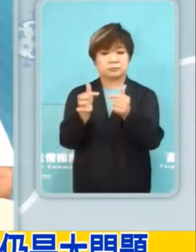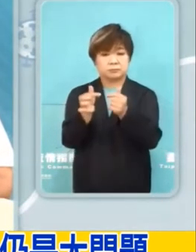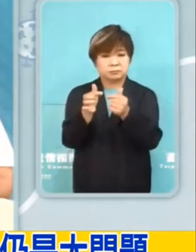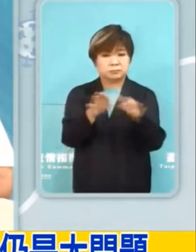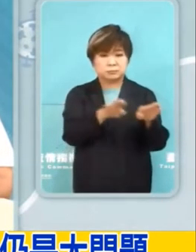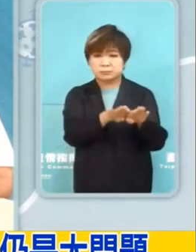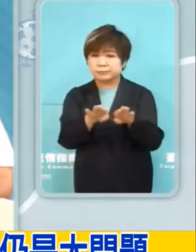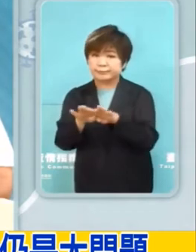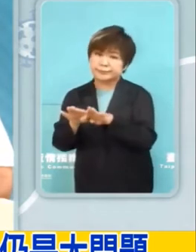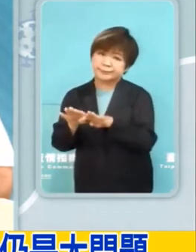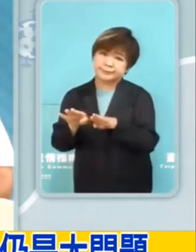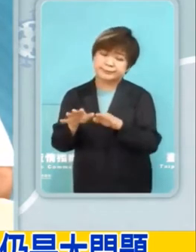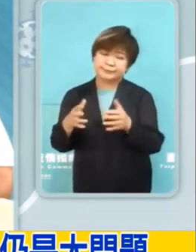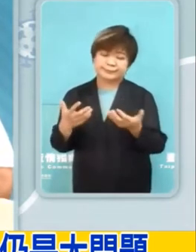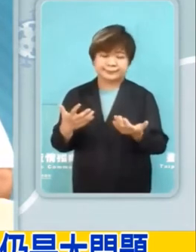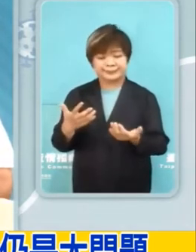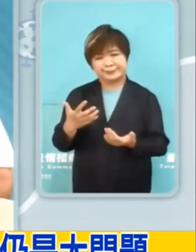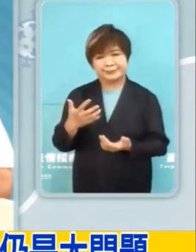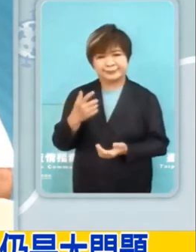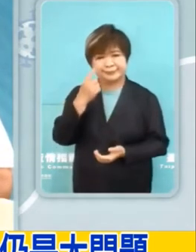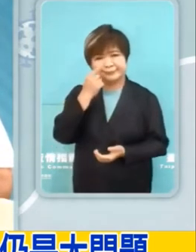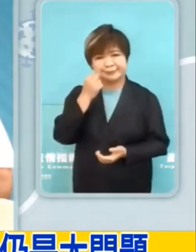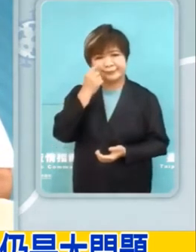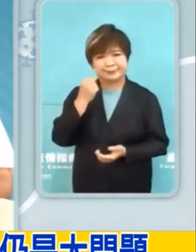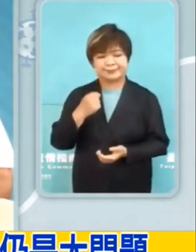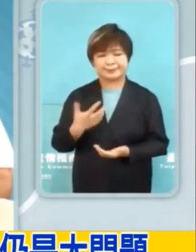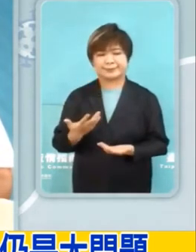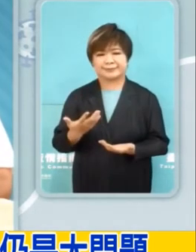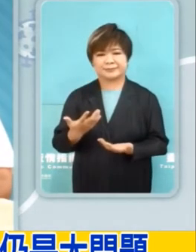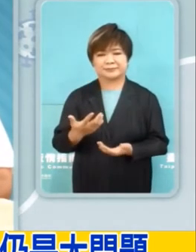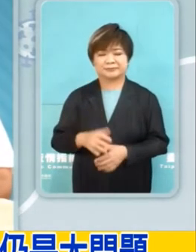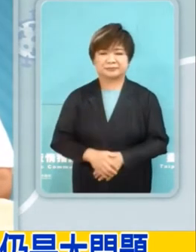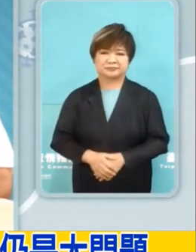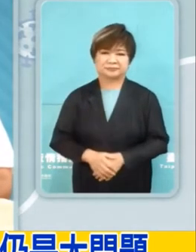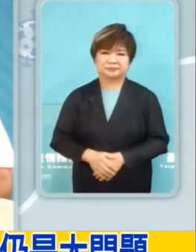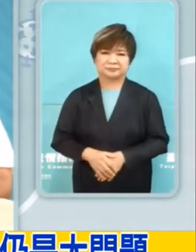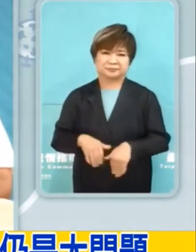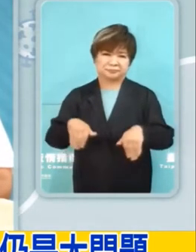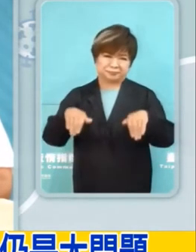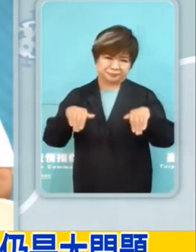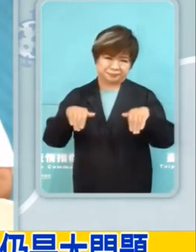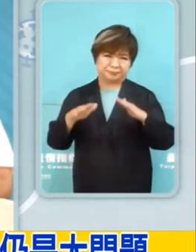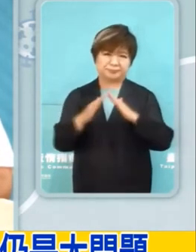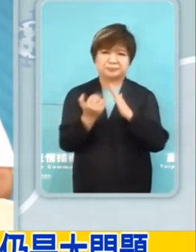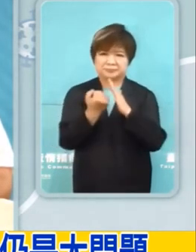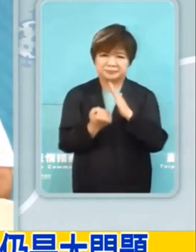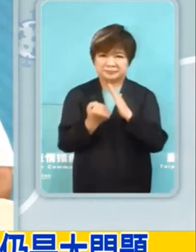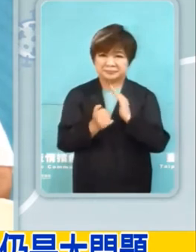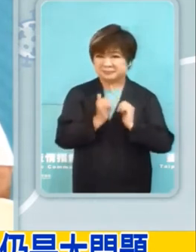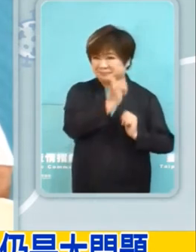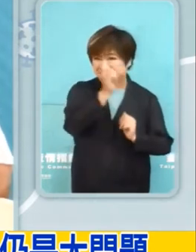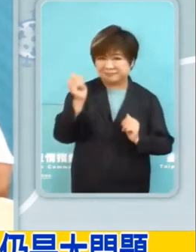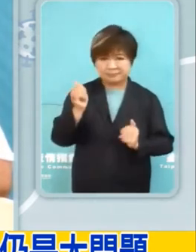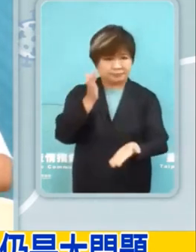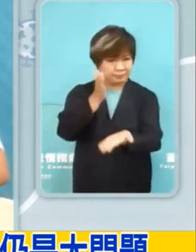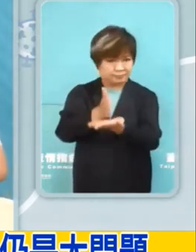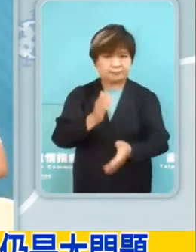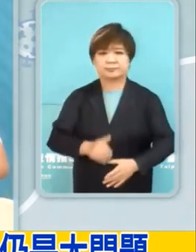双十国庆的假期期间我看就乖乖待在家里，不要乱跑